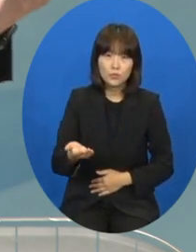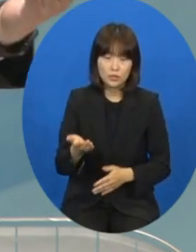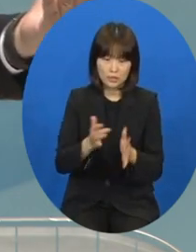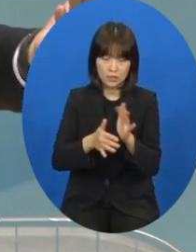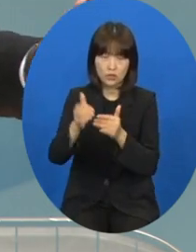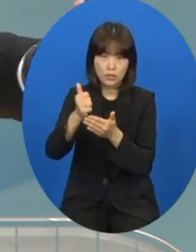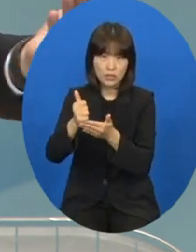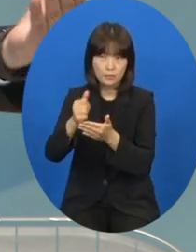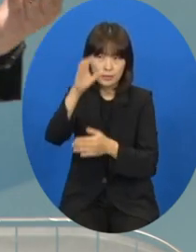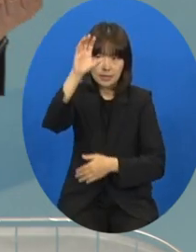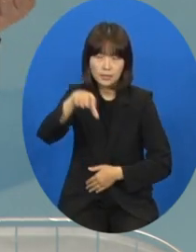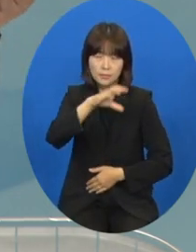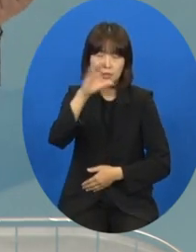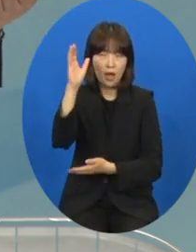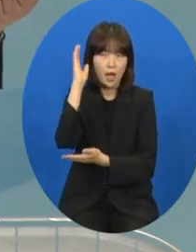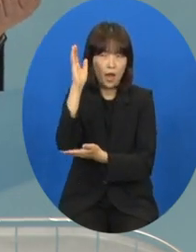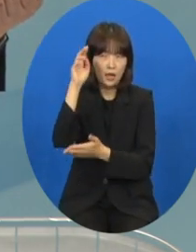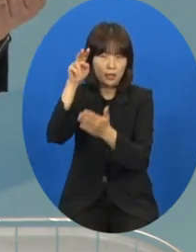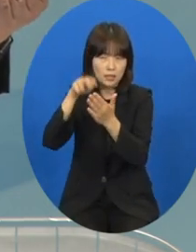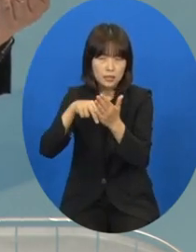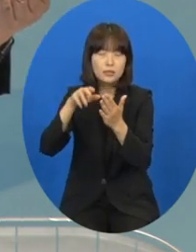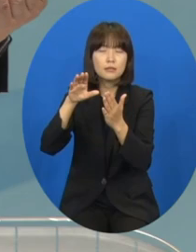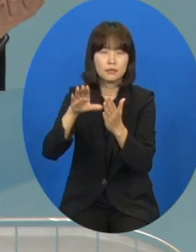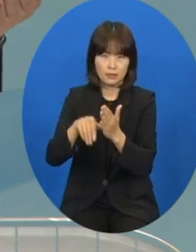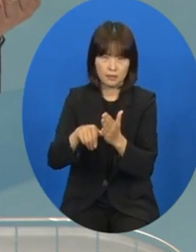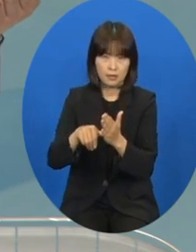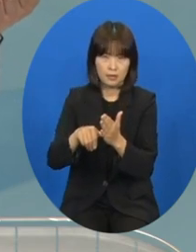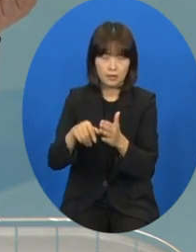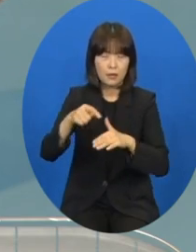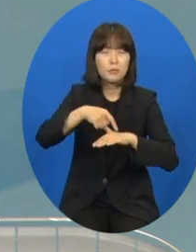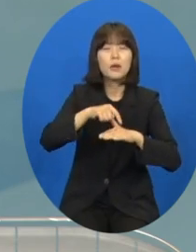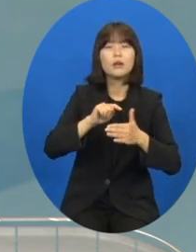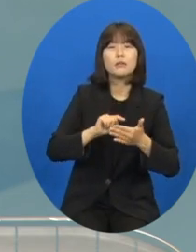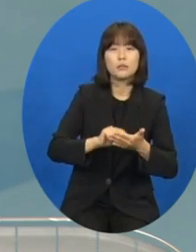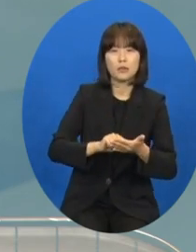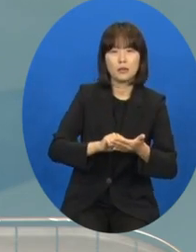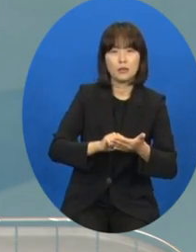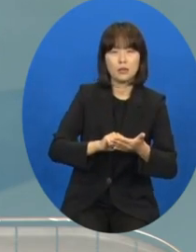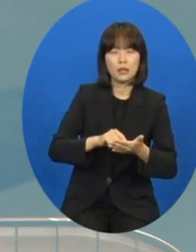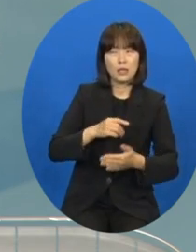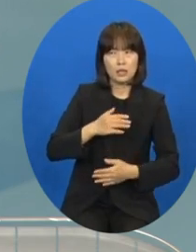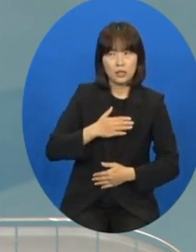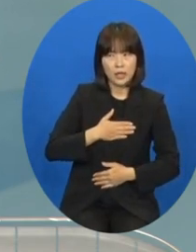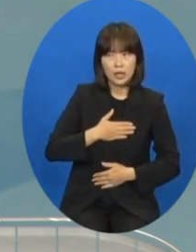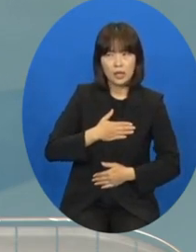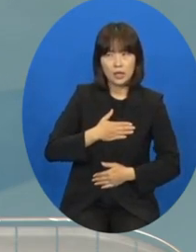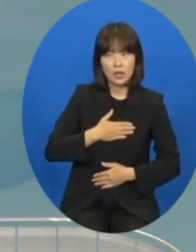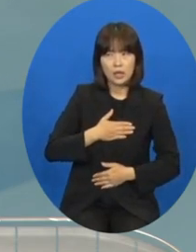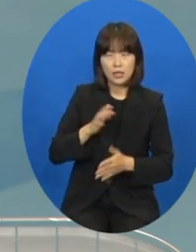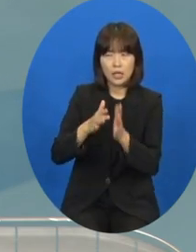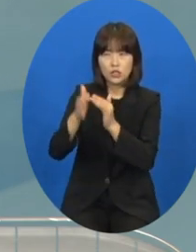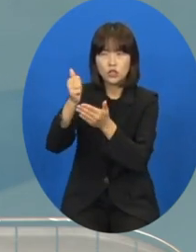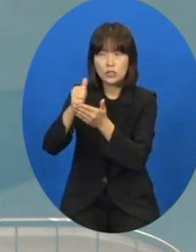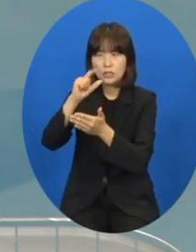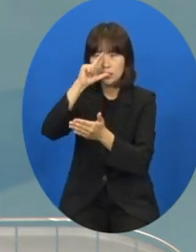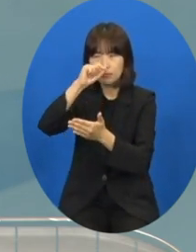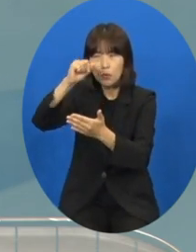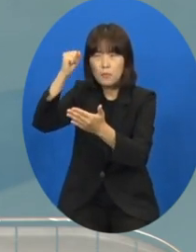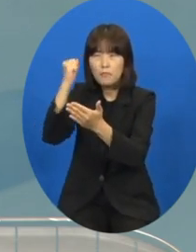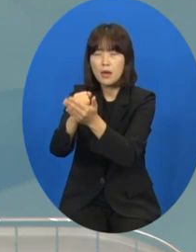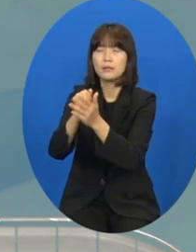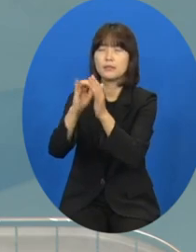예수님의 십자가 이야기를 읽을 때 마음에 내가 예수님을 이렇게 십자가에 못 박은